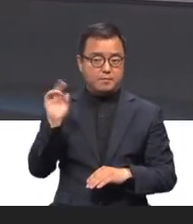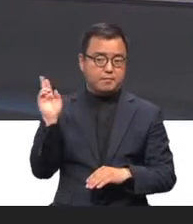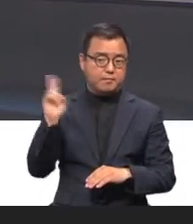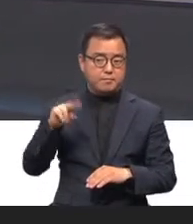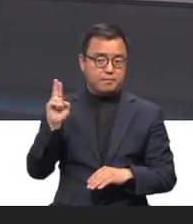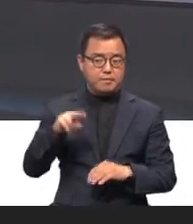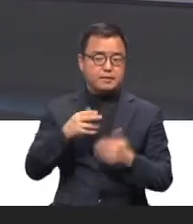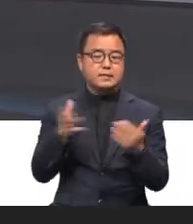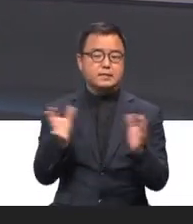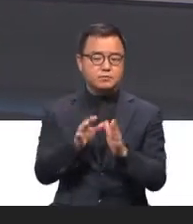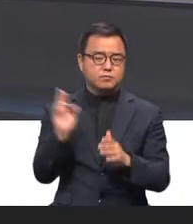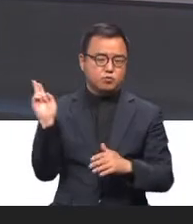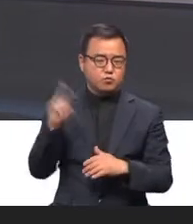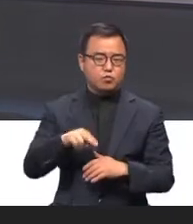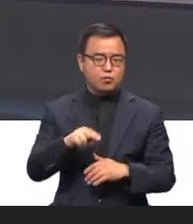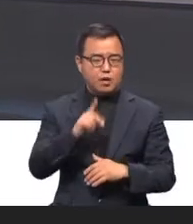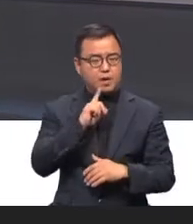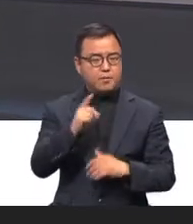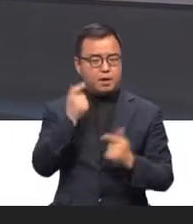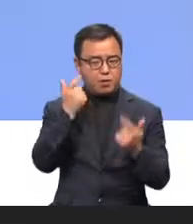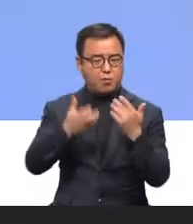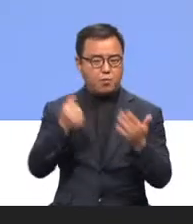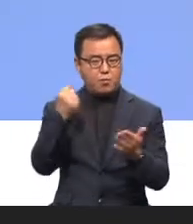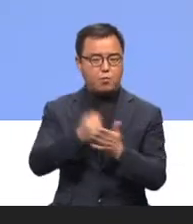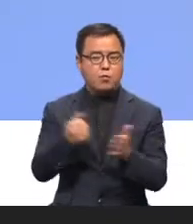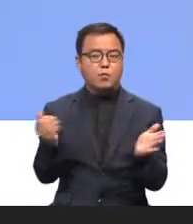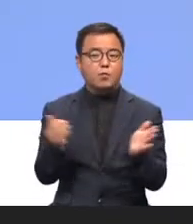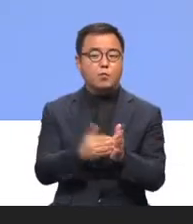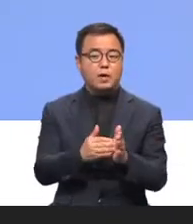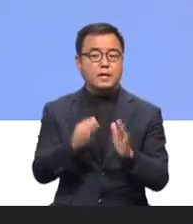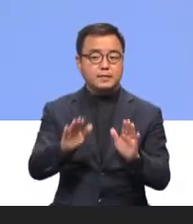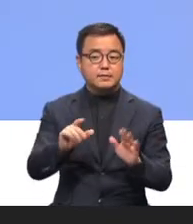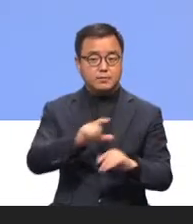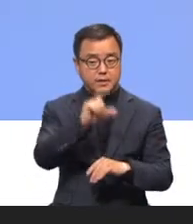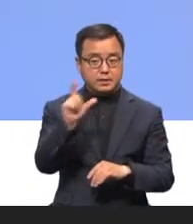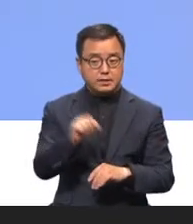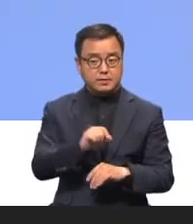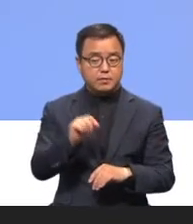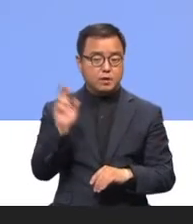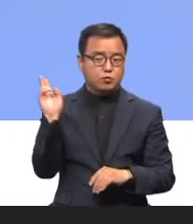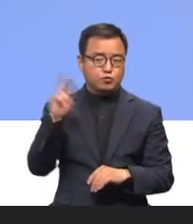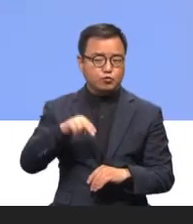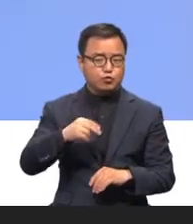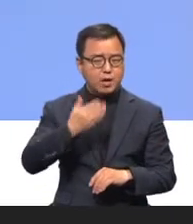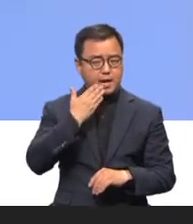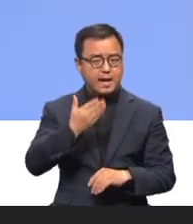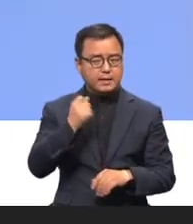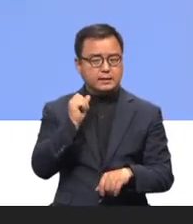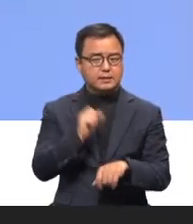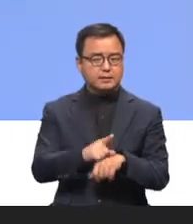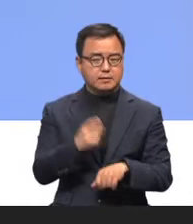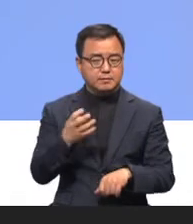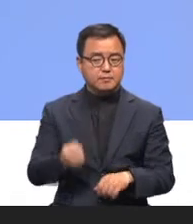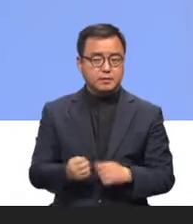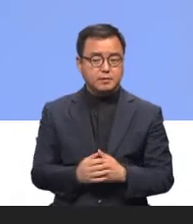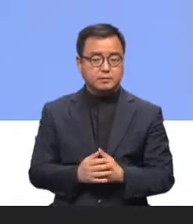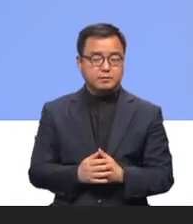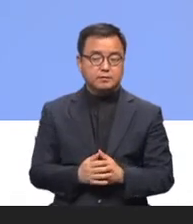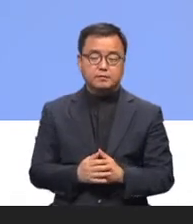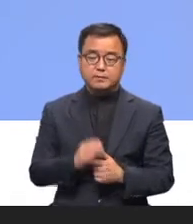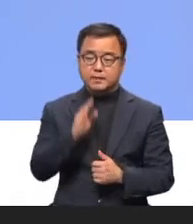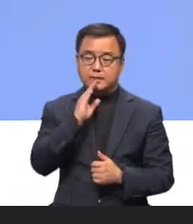이달의 팀 선발 투수로 이제 선정이 확정이 됐고요. 네. 그리고 이제 이달의 투수도 가능성이 아주 유력하죠? 네,